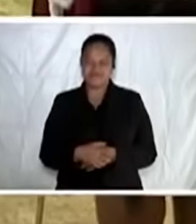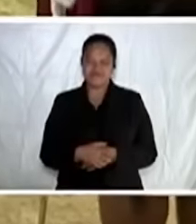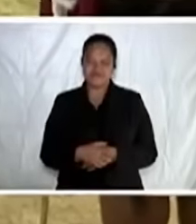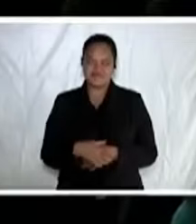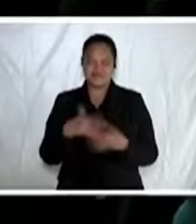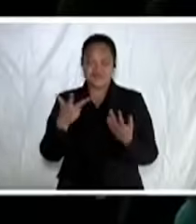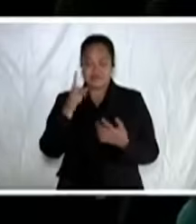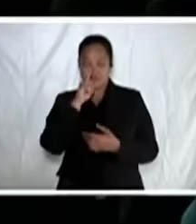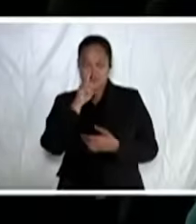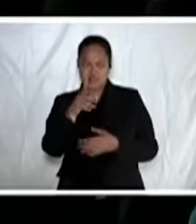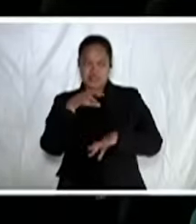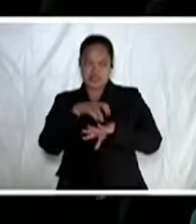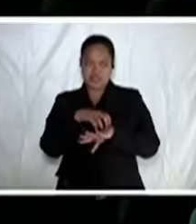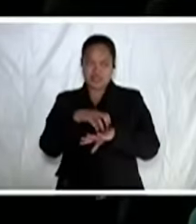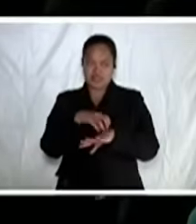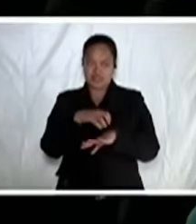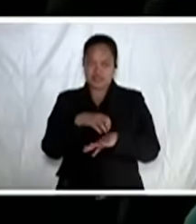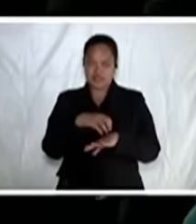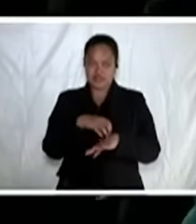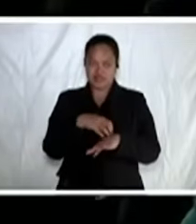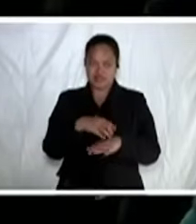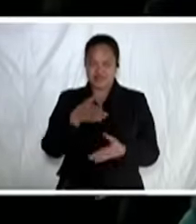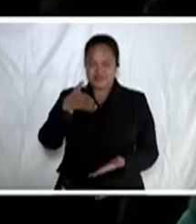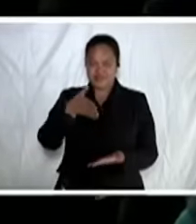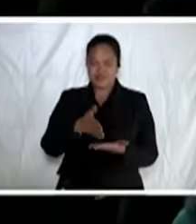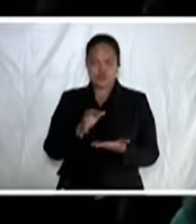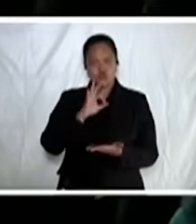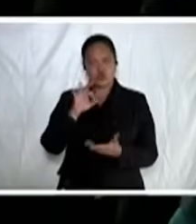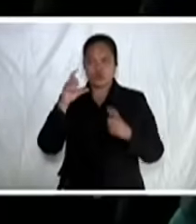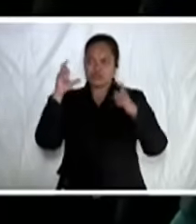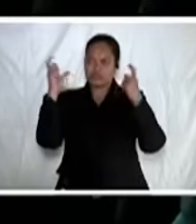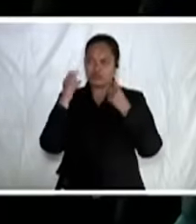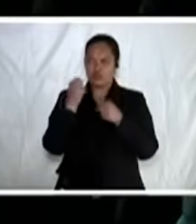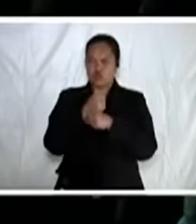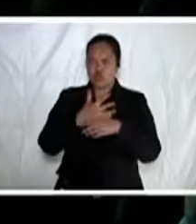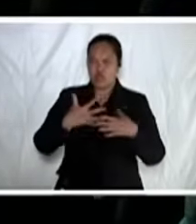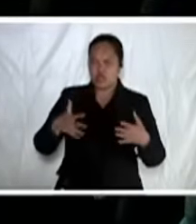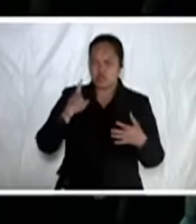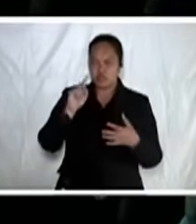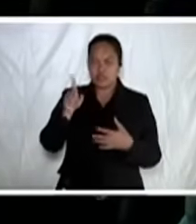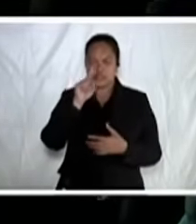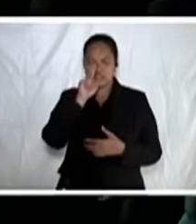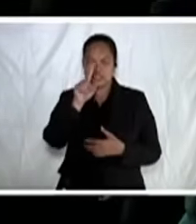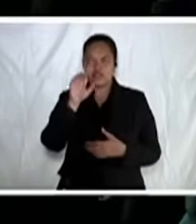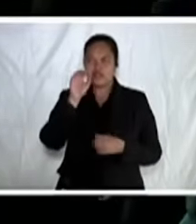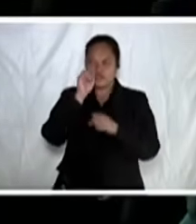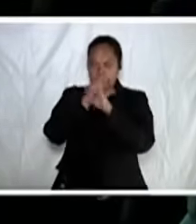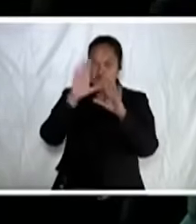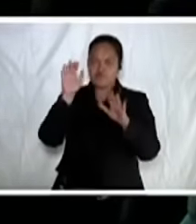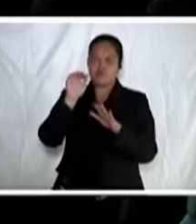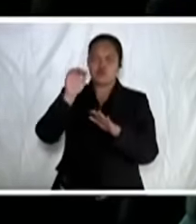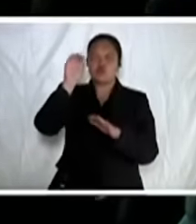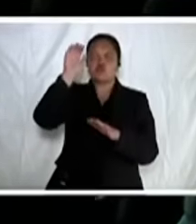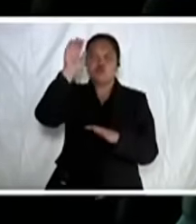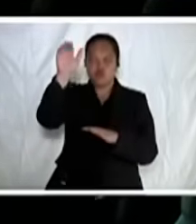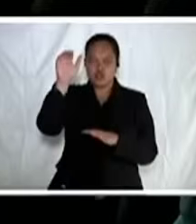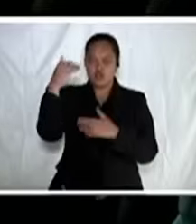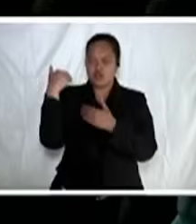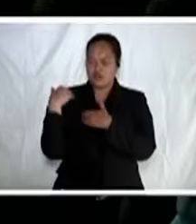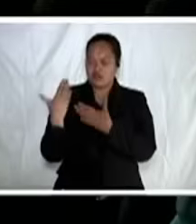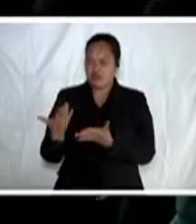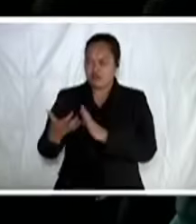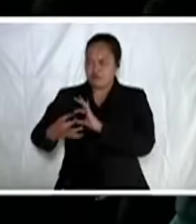the cake that will be cut, it's not just a ceremonial gesture. You're looking at the future of the nation. You're looking at the passing down